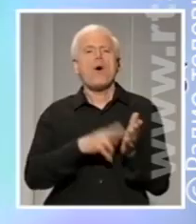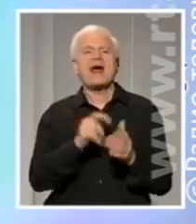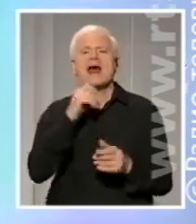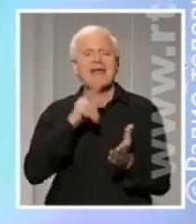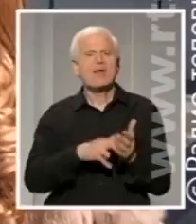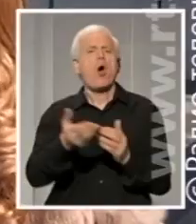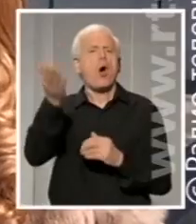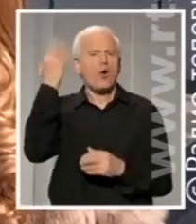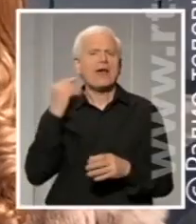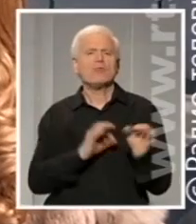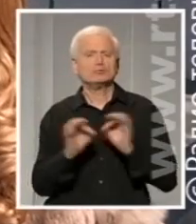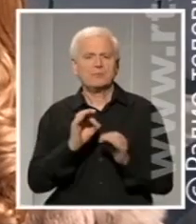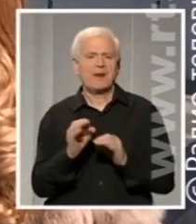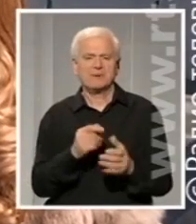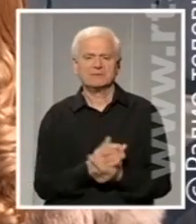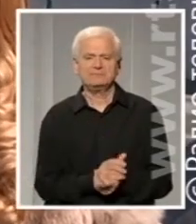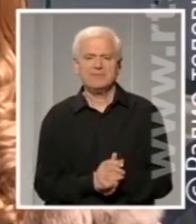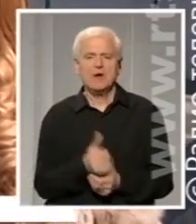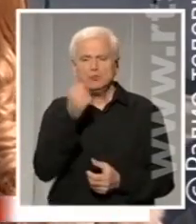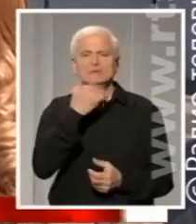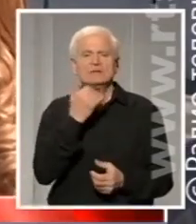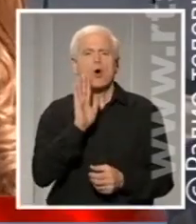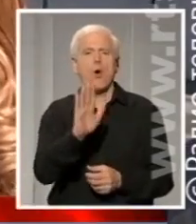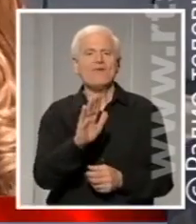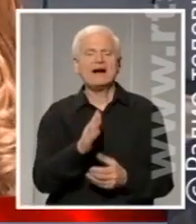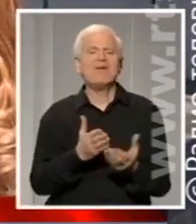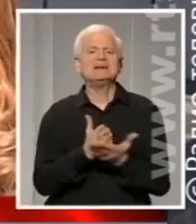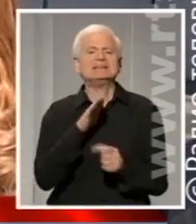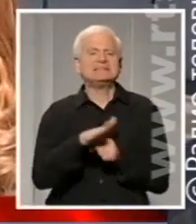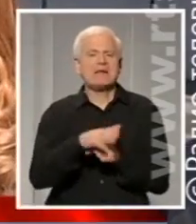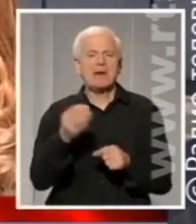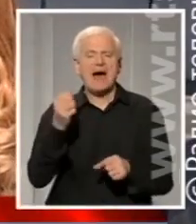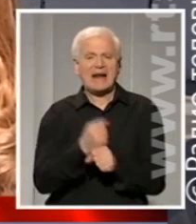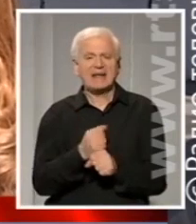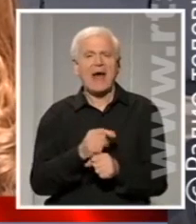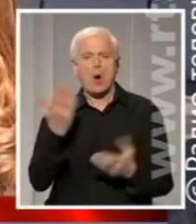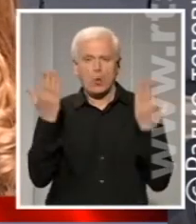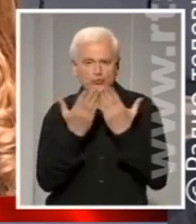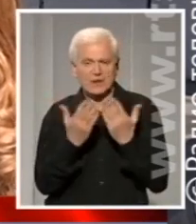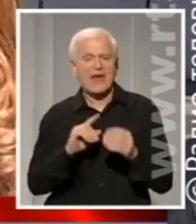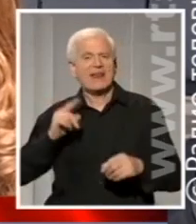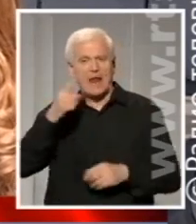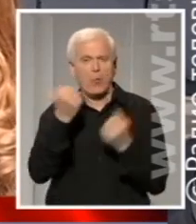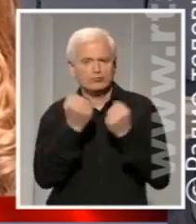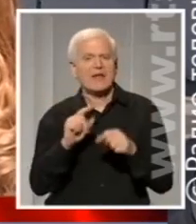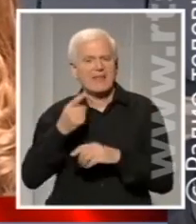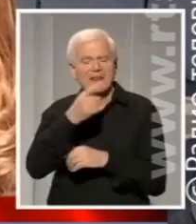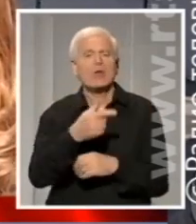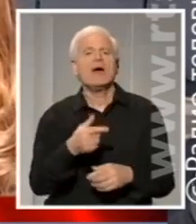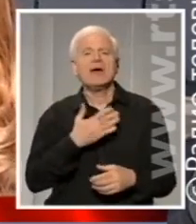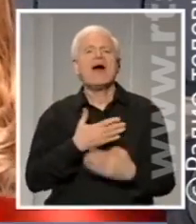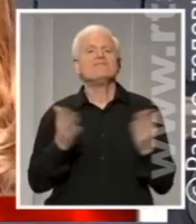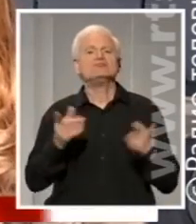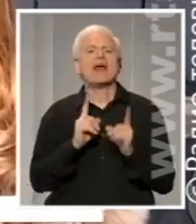odavno spremni. Što se tiče ovakvog načina rada učenja na daljinu, mogu da kažem da većina nastavnika